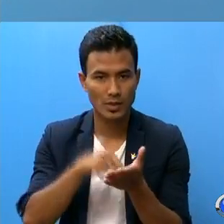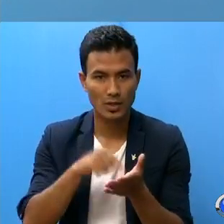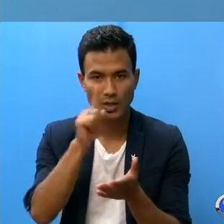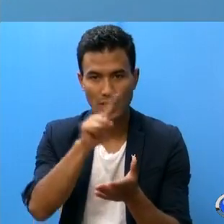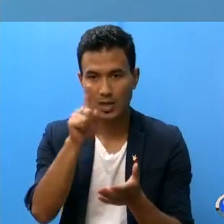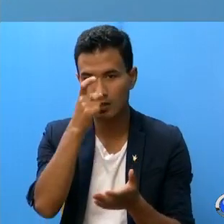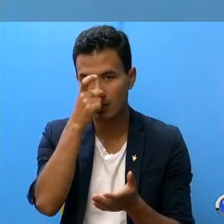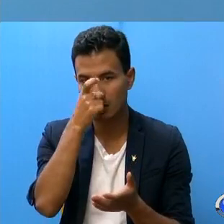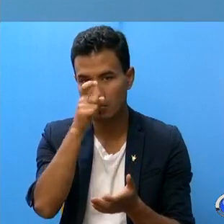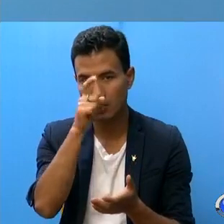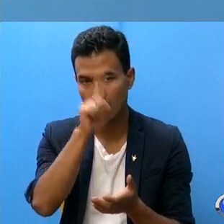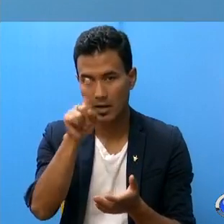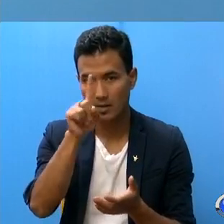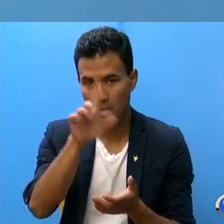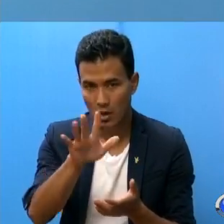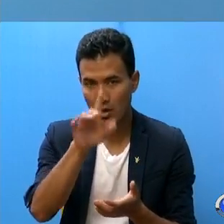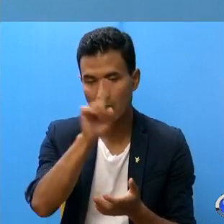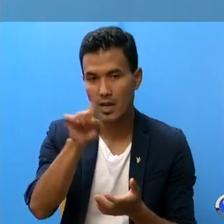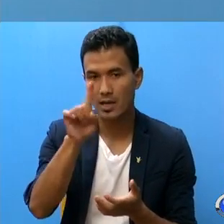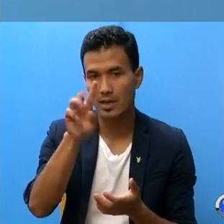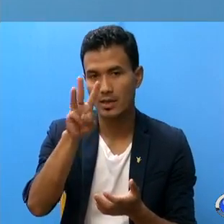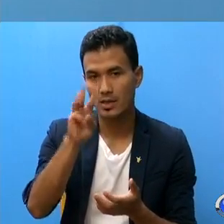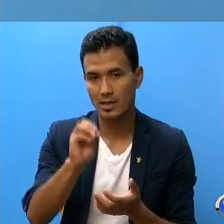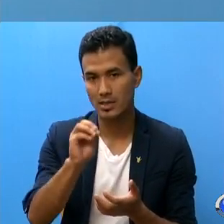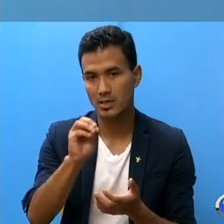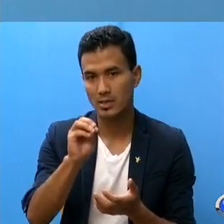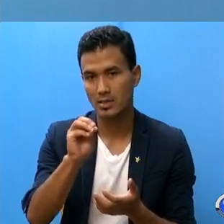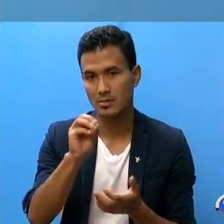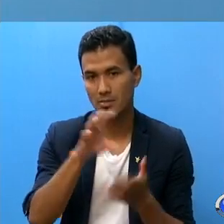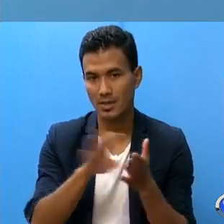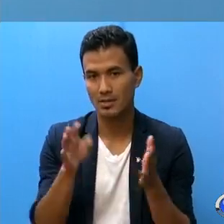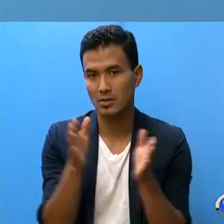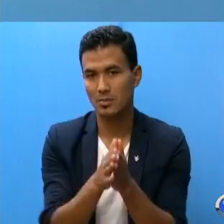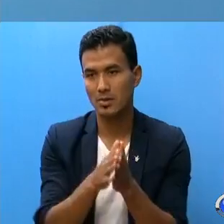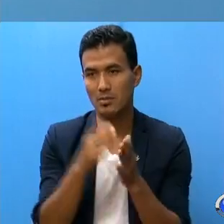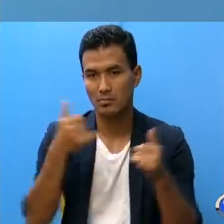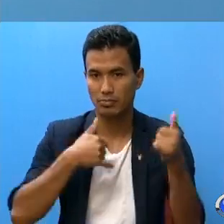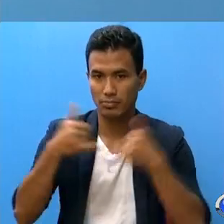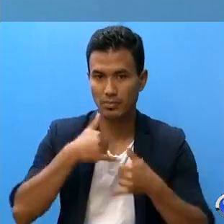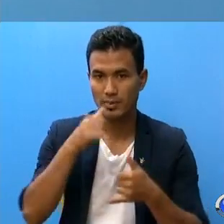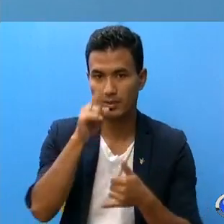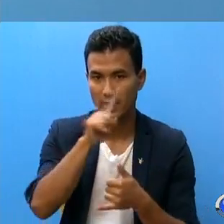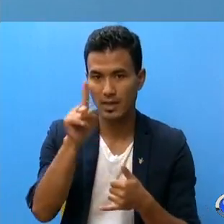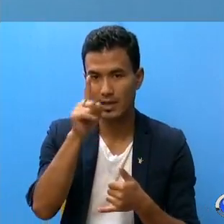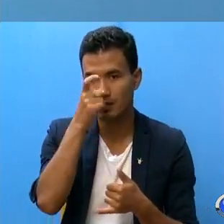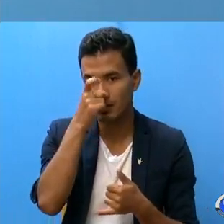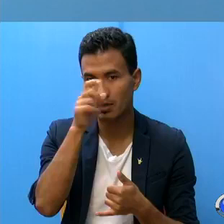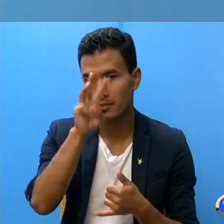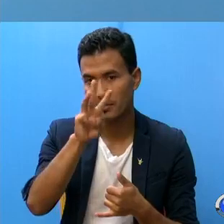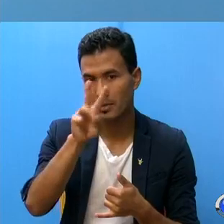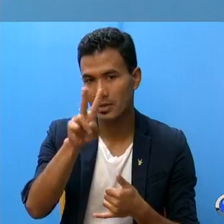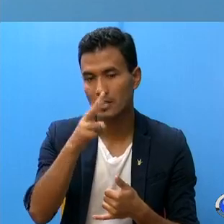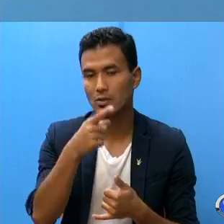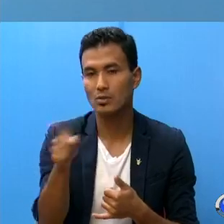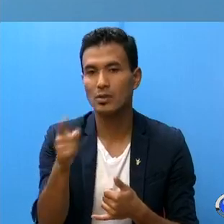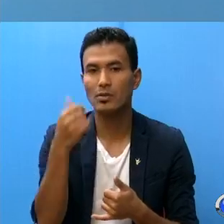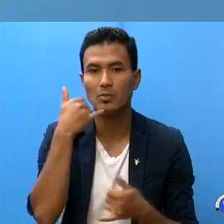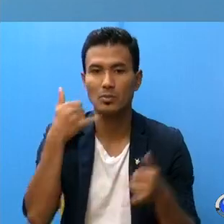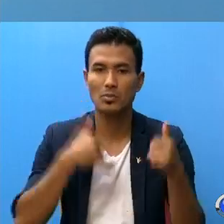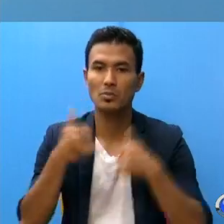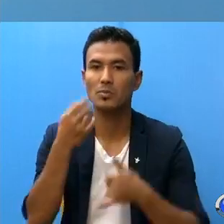पंद्र र एक आर से तीस बाट जम्मा कॉल हरू एक आर से बत्तिसोटा प्राप्त वैका चन